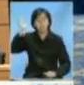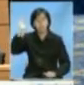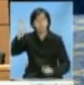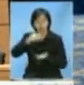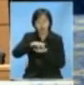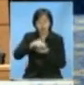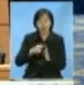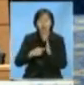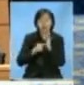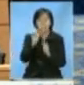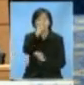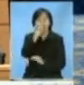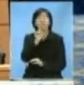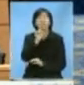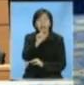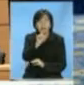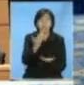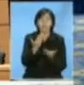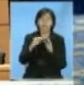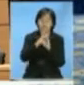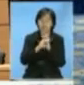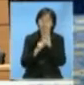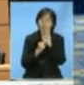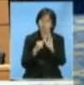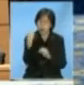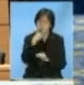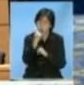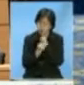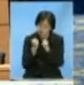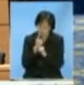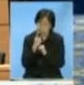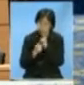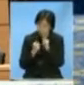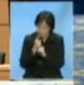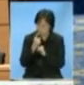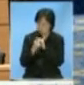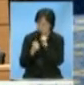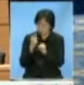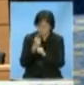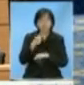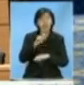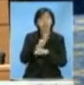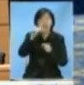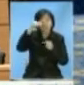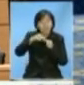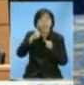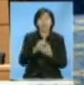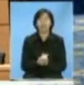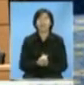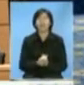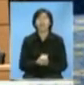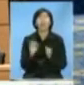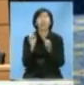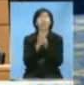ผมได้ตั้งกระทู้ถามผมได้แปรยติทุกปีท่านประธานจำได้ว่าเห็นหน้าผมก็เหมือนเห็นหน้า